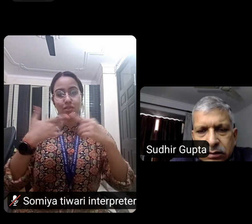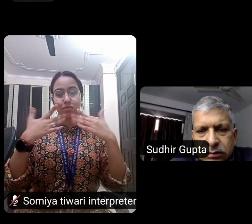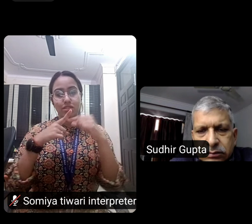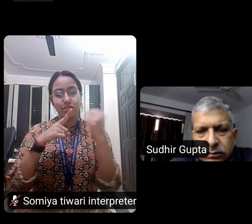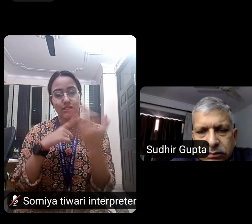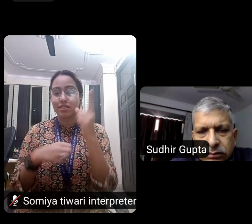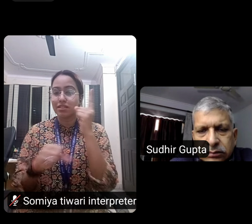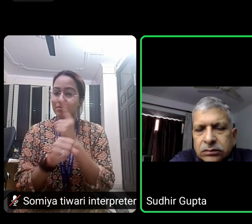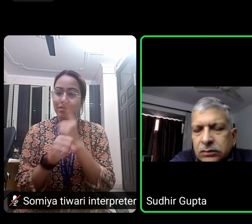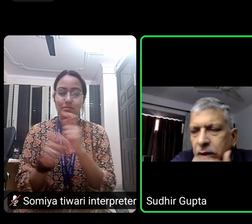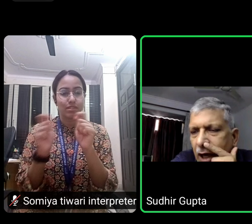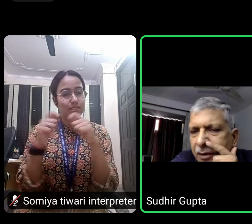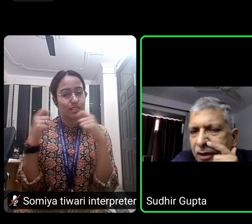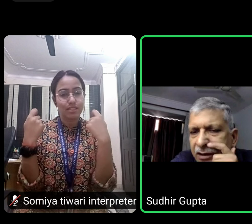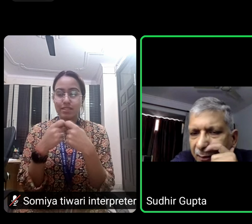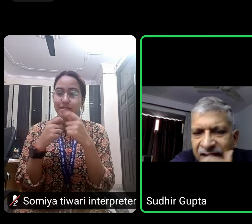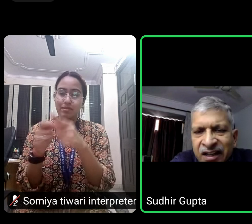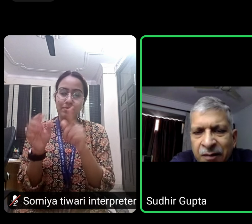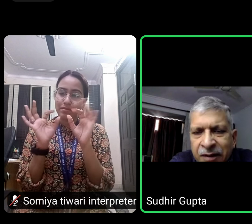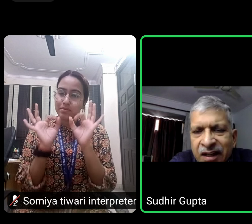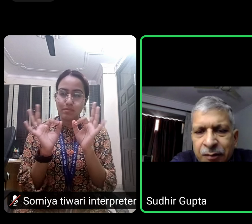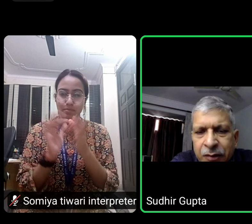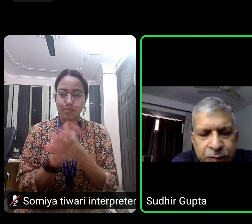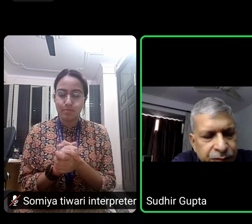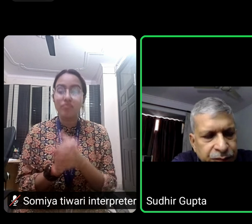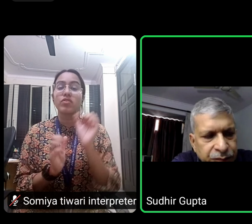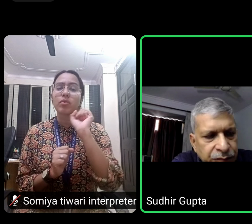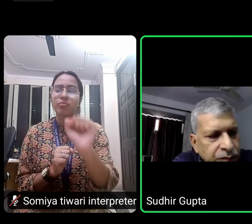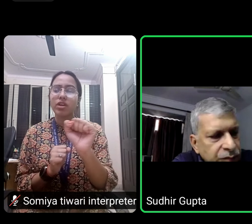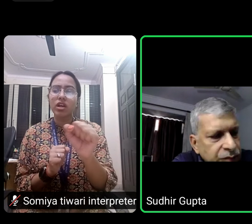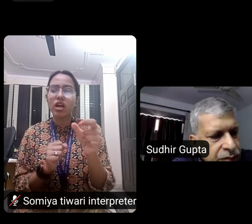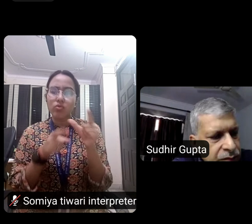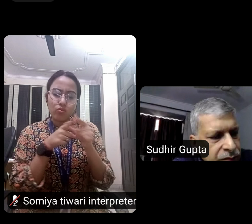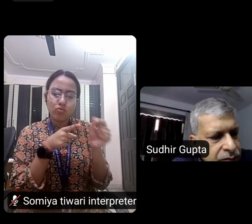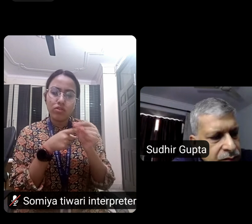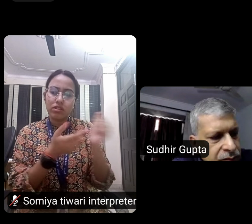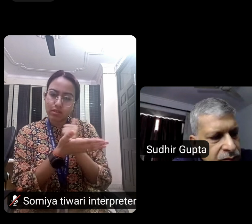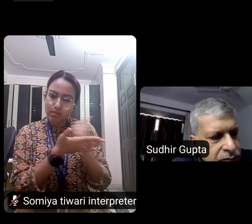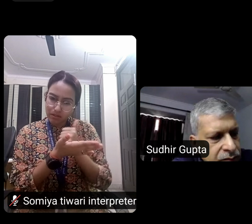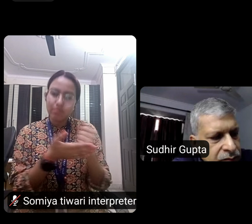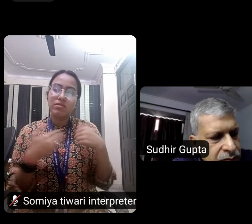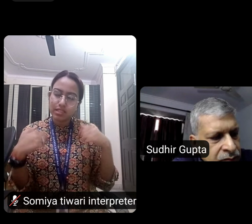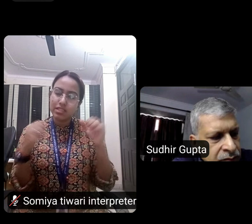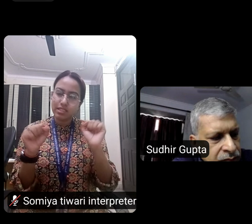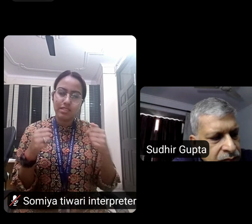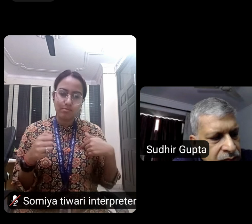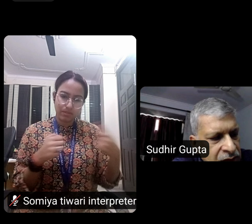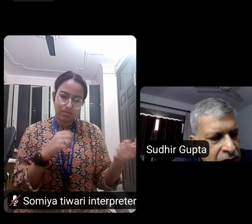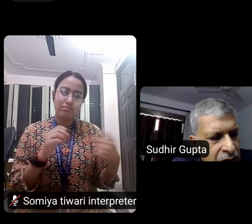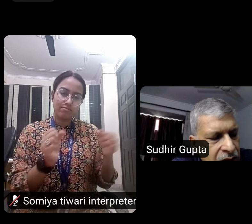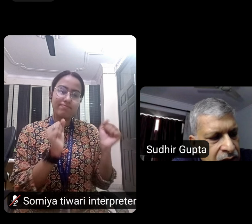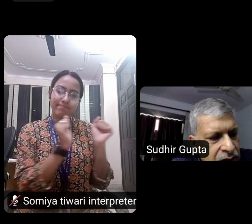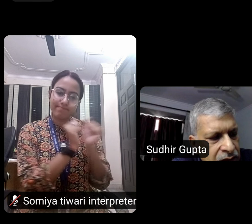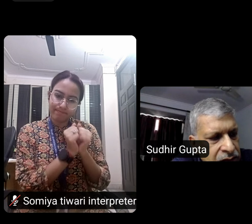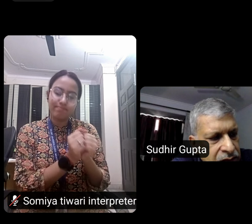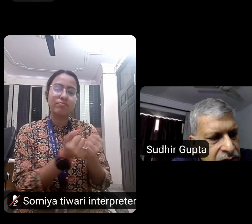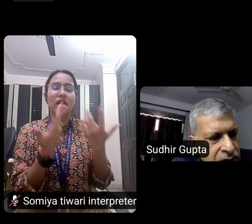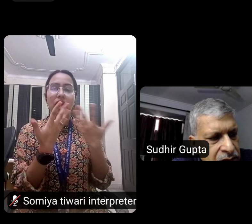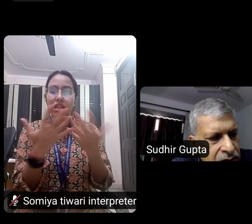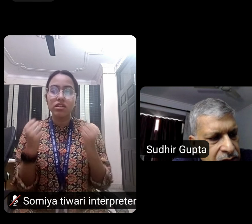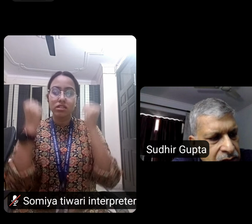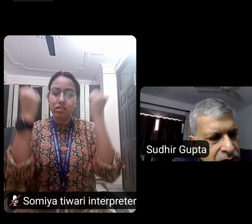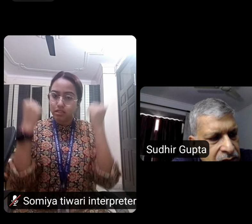बच्चे सबको, बहुत गाइड करती है सर। तो आप कितना मेहनत करना पड़ता है आपको? सर मैं भी करती हूँ, मैं भी सारा एक्सरसाइज,